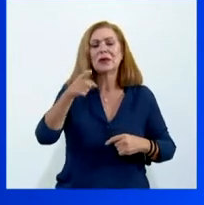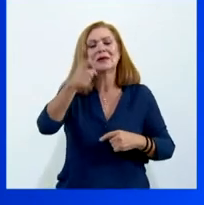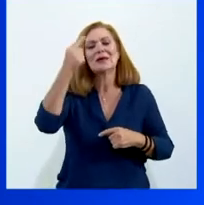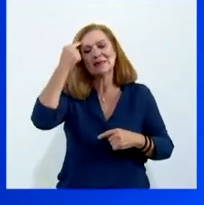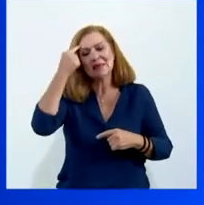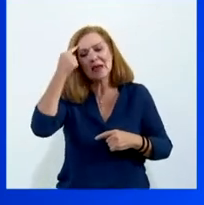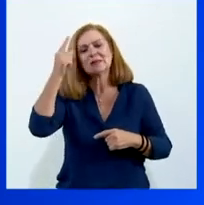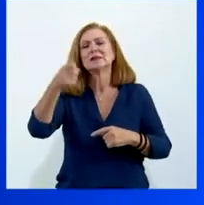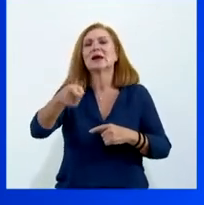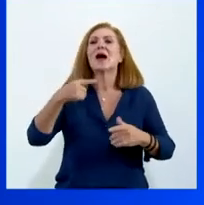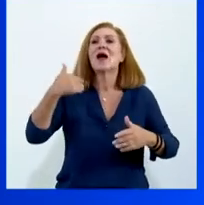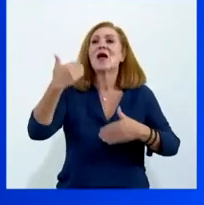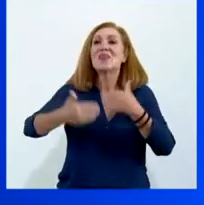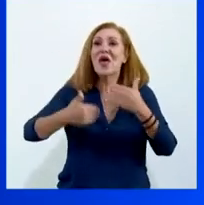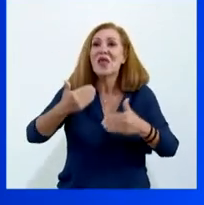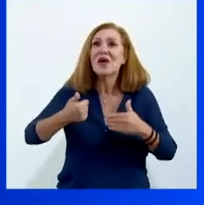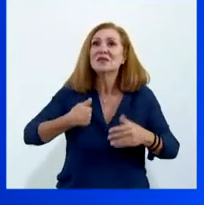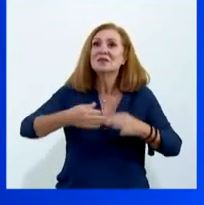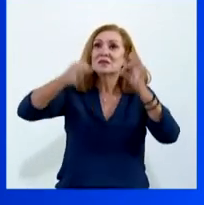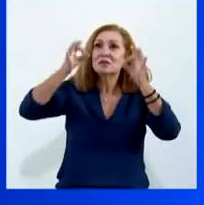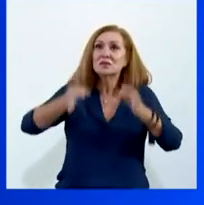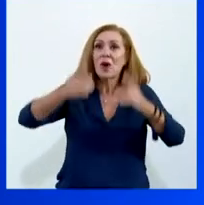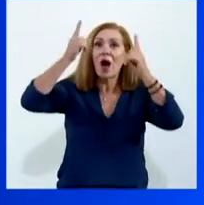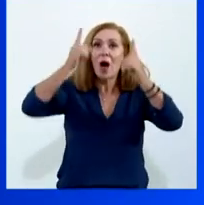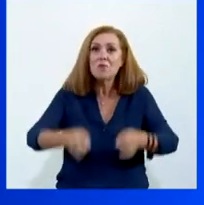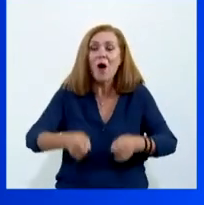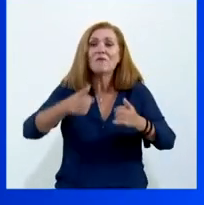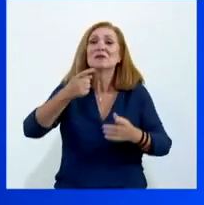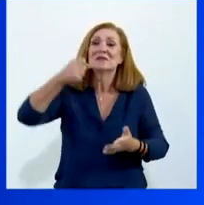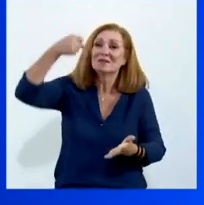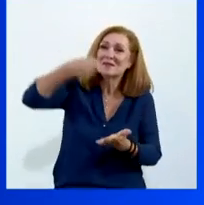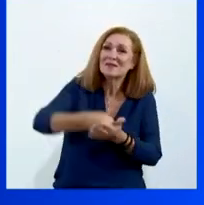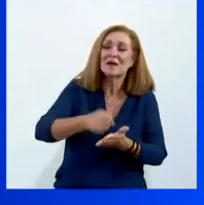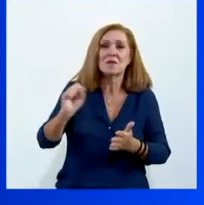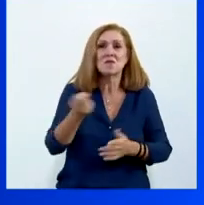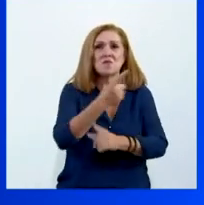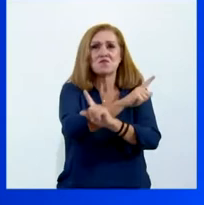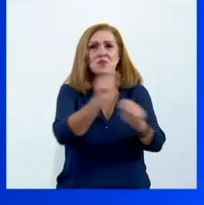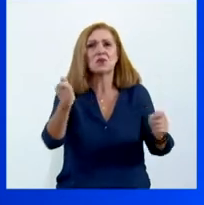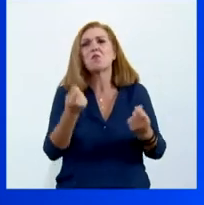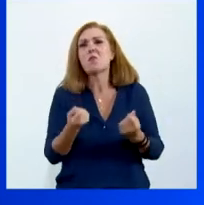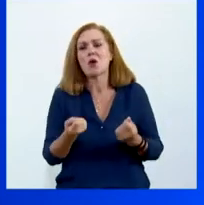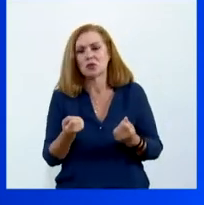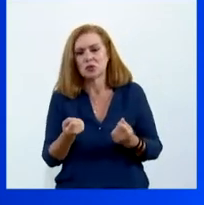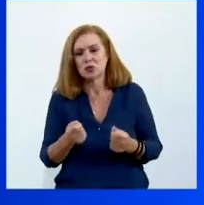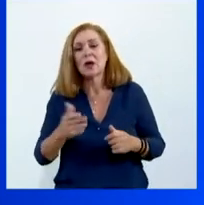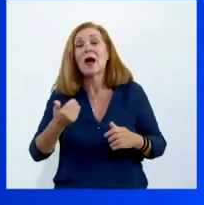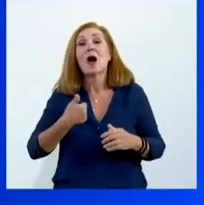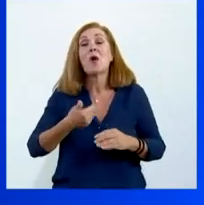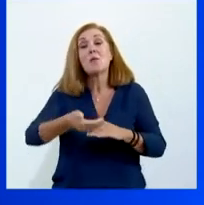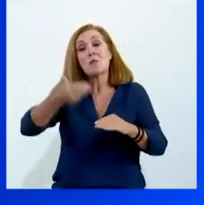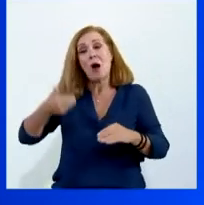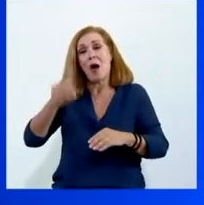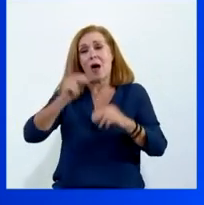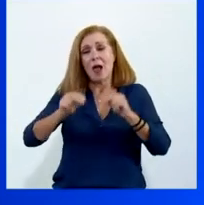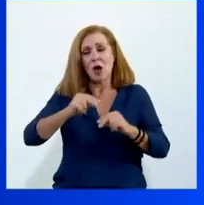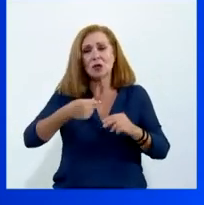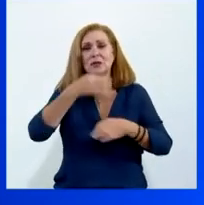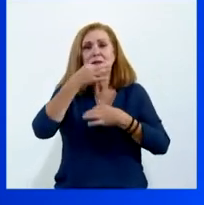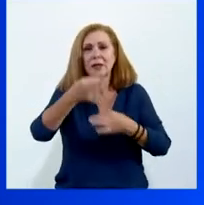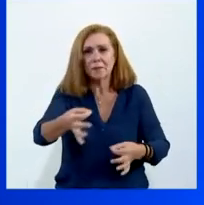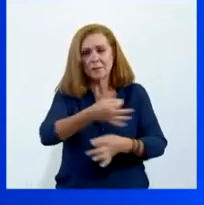με την οποία τελικά προσδιορίζεται και αποφασίζεται η αύξηση του κατώτατου μισθού. Έθεσα προεκλογικά 2 στόχους. Ο μέσος μισθός